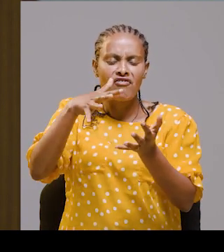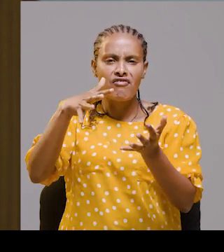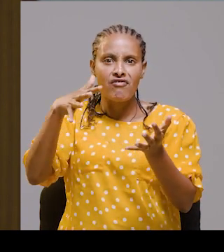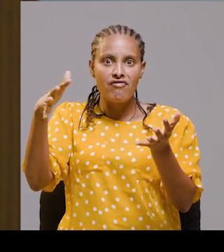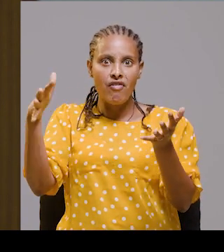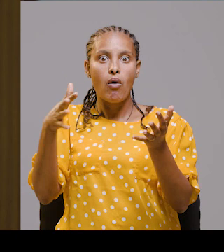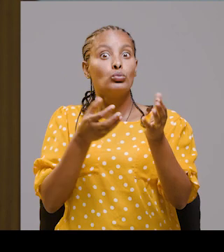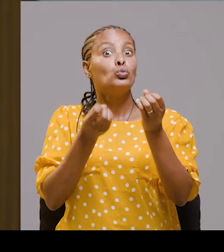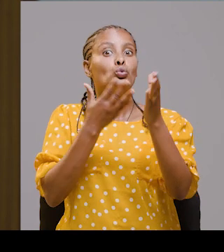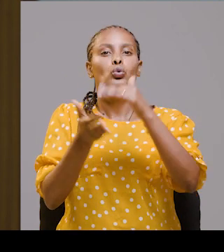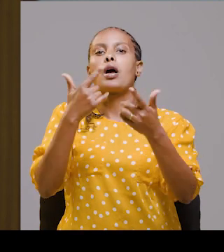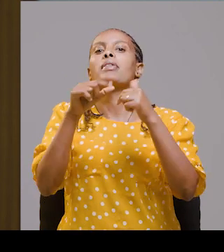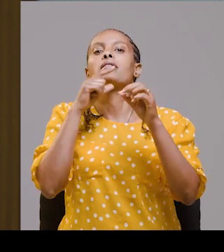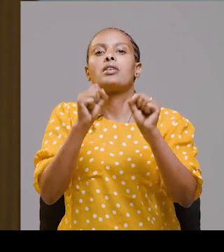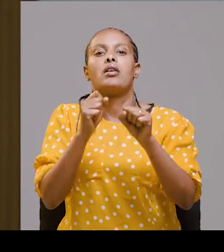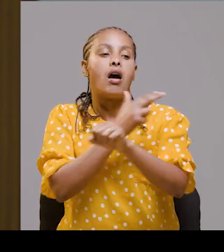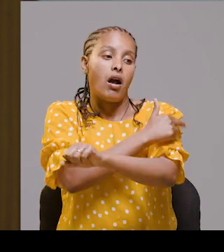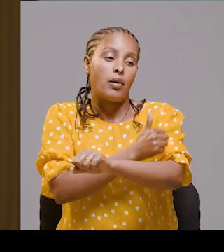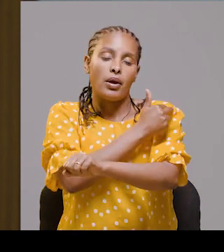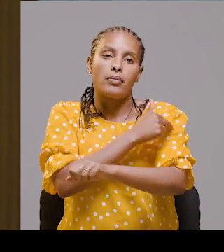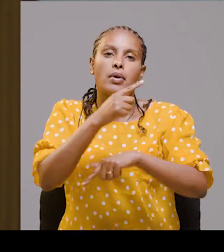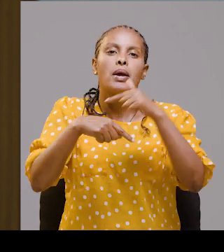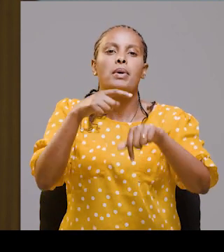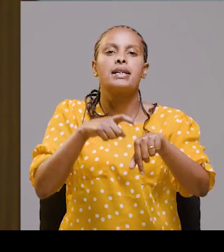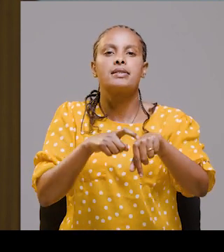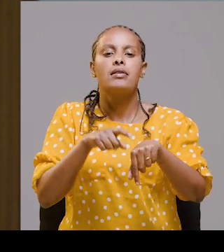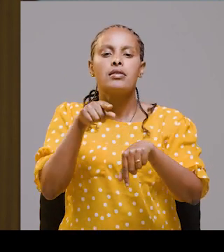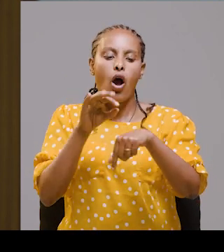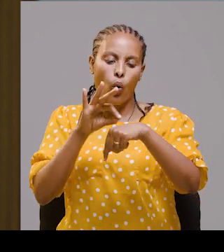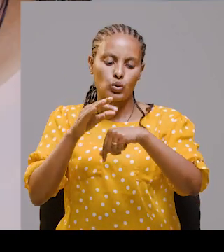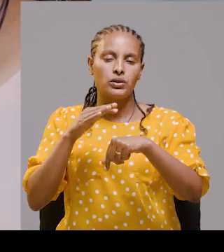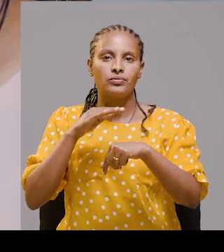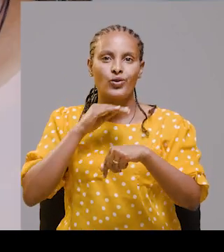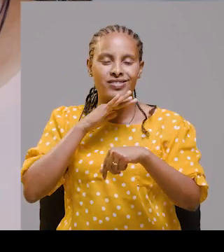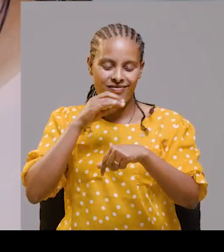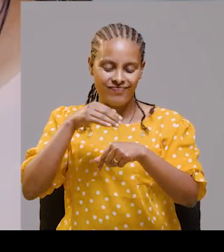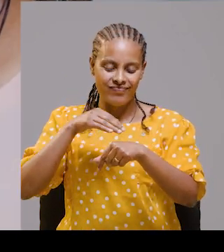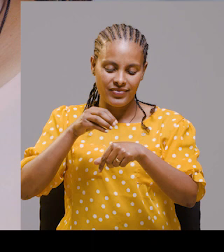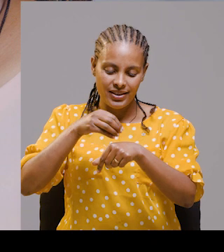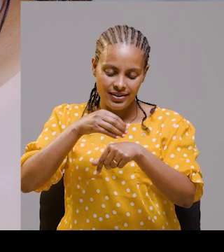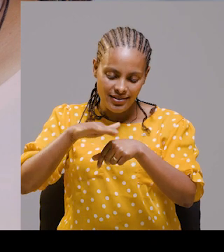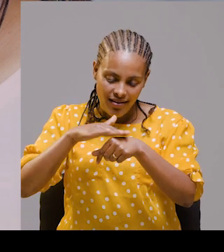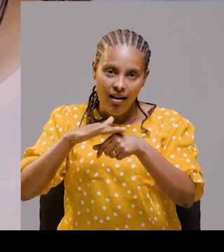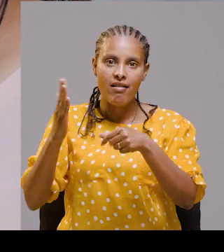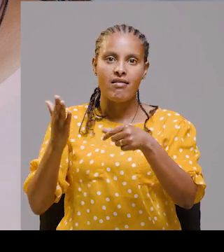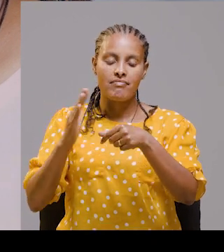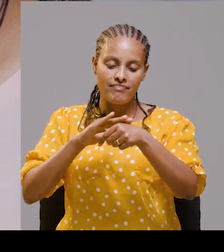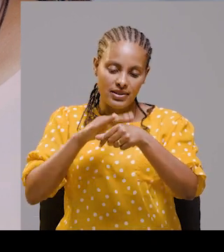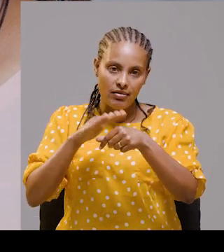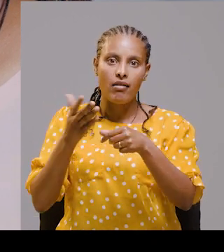ሊያመጣ ይችላል። ስለዚህ ወደ ህክምና ሲሄድ ምንድን ነው የምናደርገው? ያ ቁስል ይጸዳል። ምናልባት እንትን